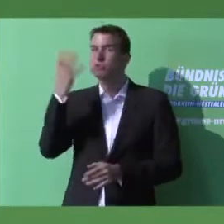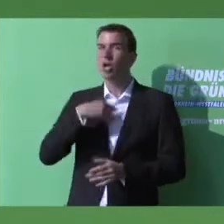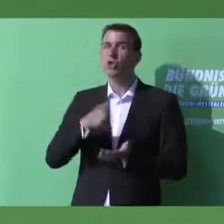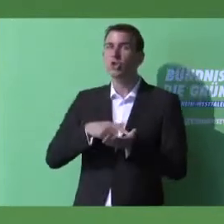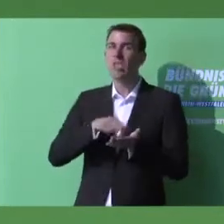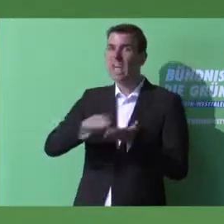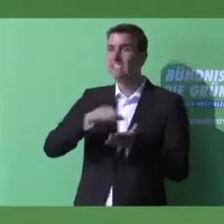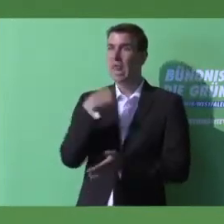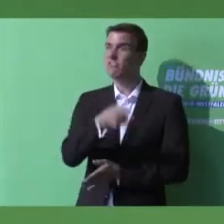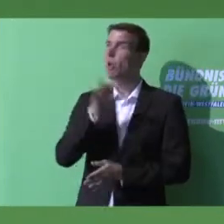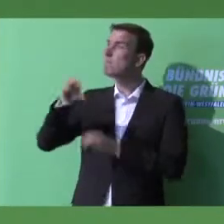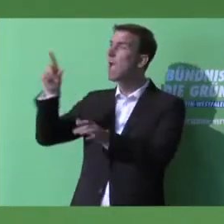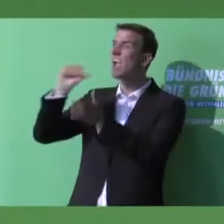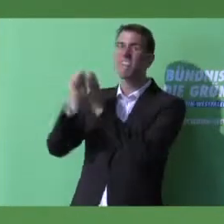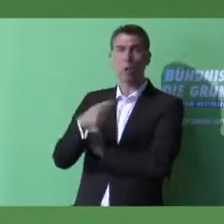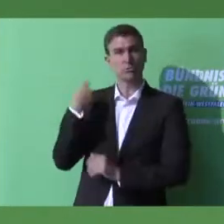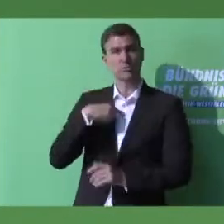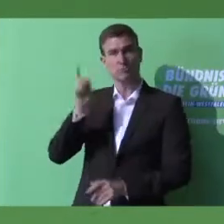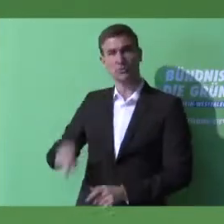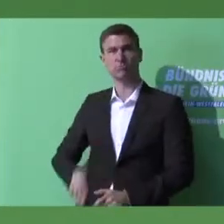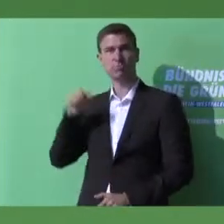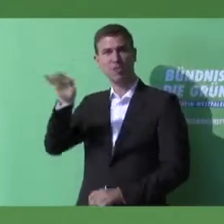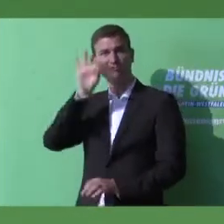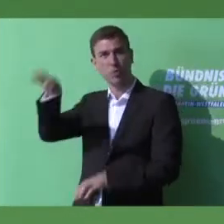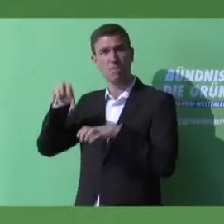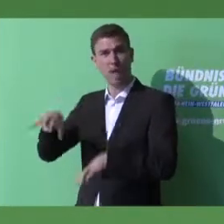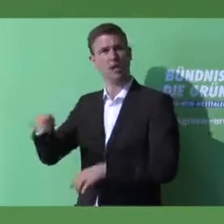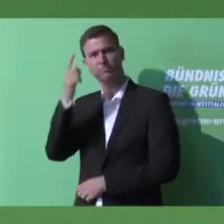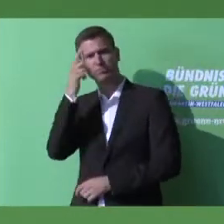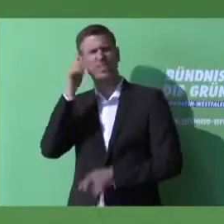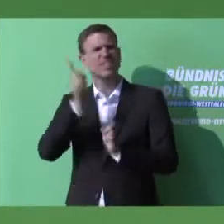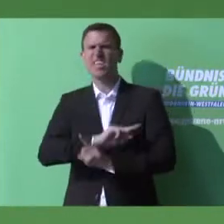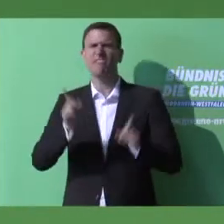für die Verluste von Banken aufkommen. Das hat Frau Merkel gesagt, aber sie tut's nicht.